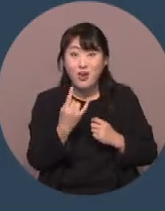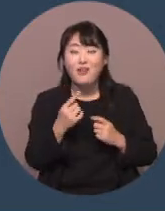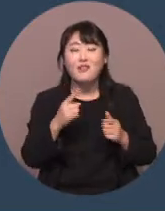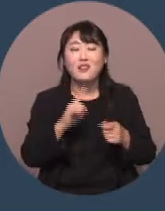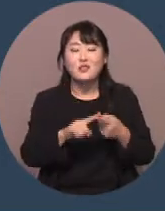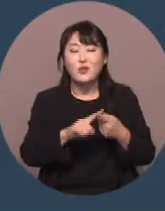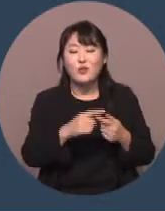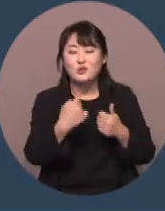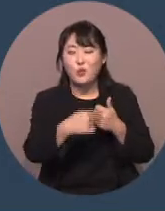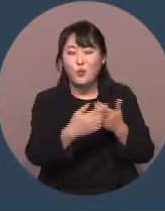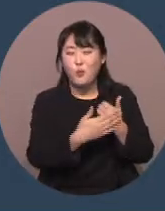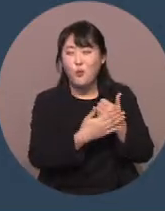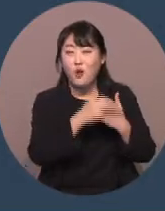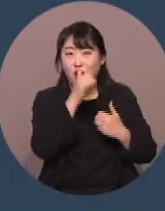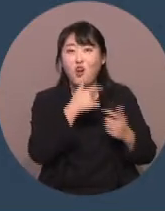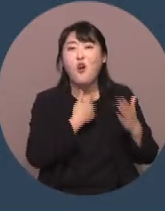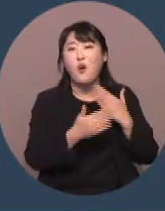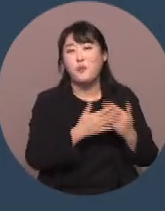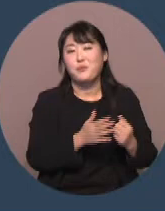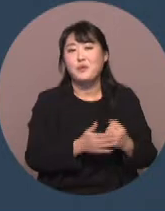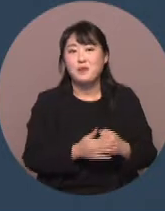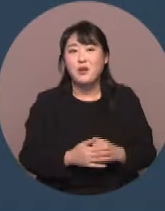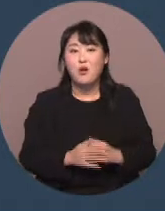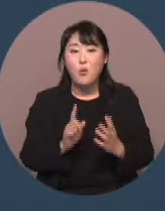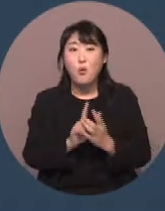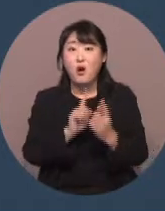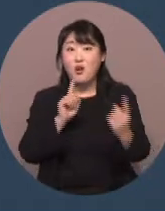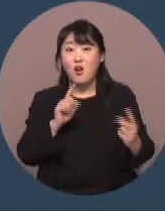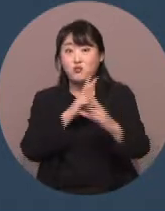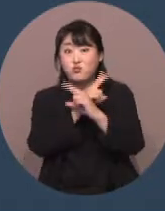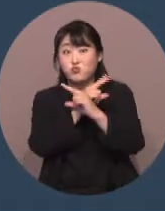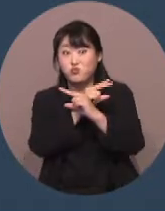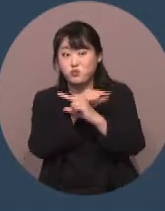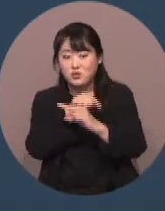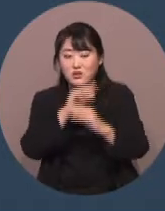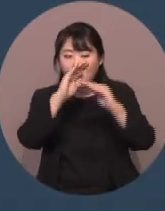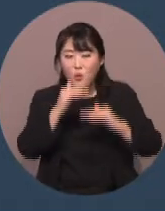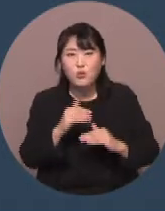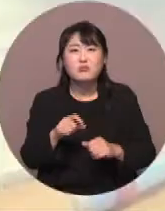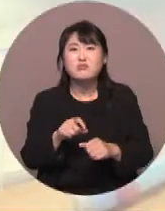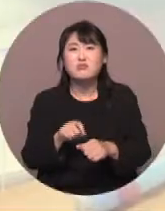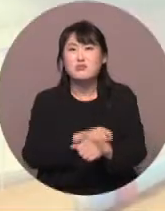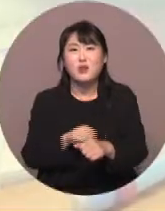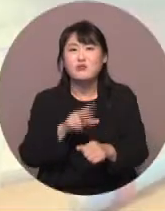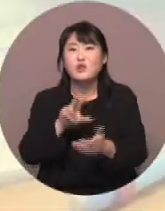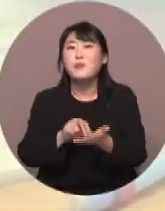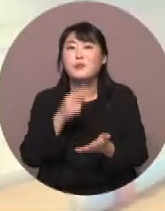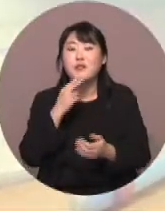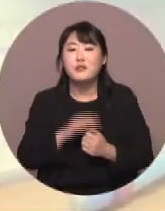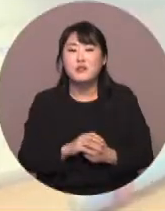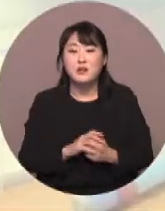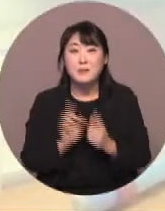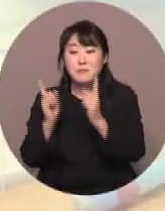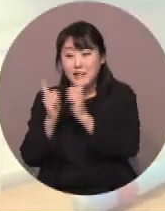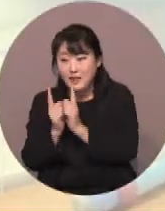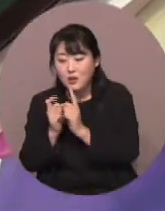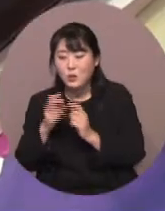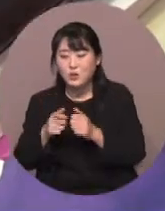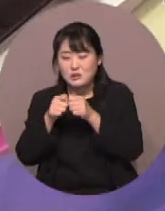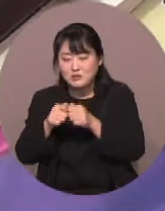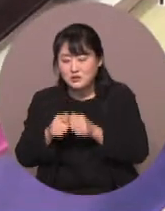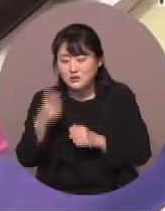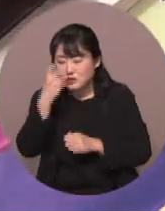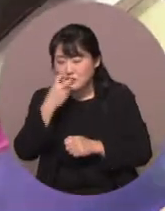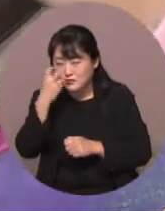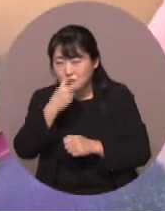차지 했는데 원격 수업에 유형이나 내용 등은 큰 영향이 없었습니다 대면 수업이나 면밀한 학습